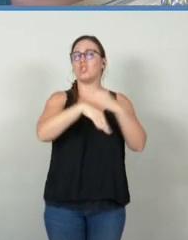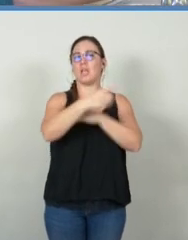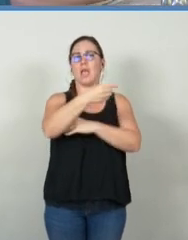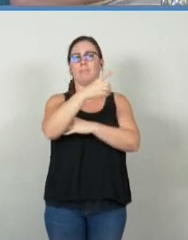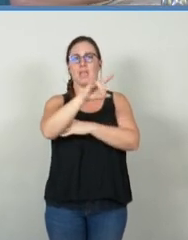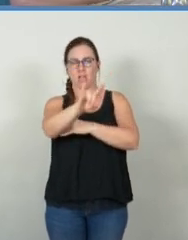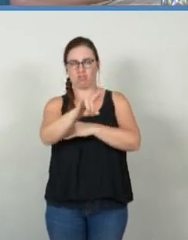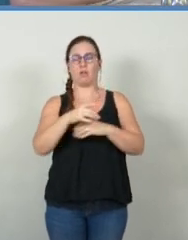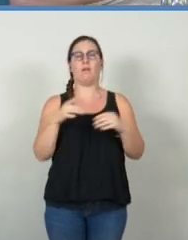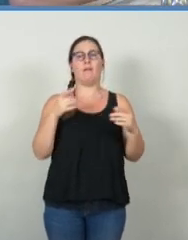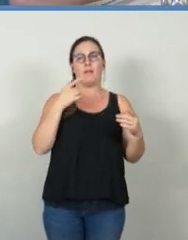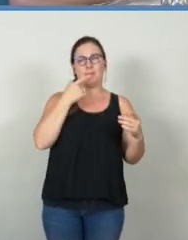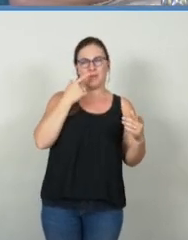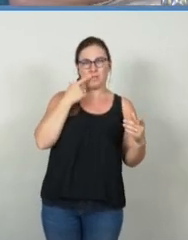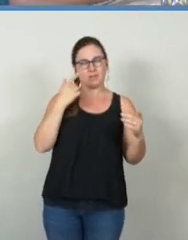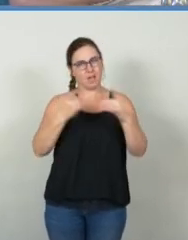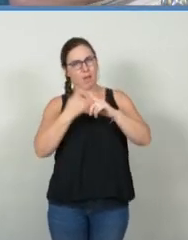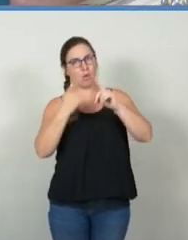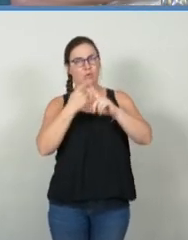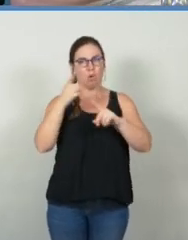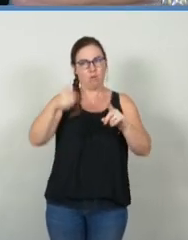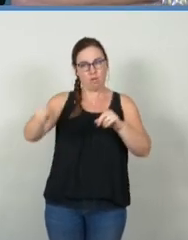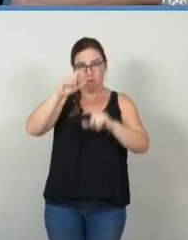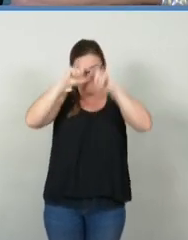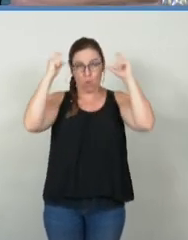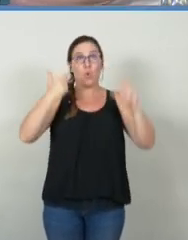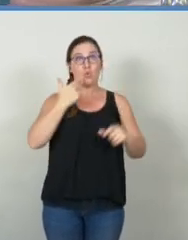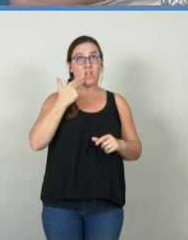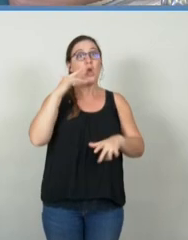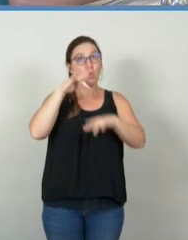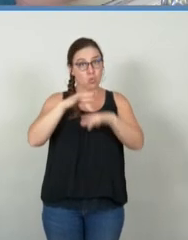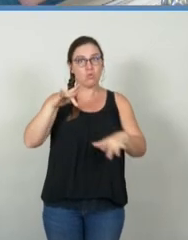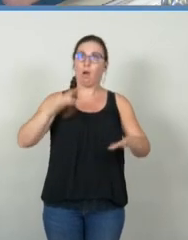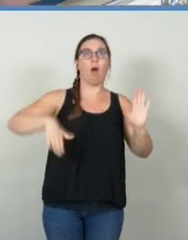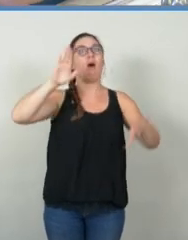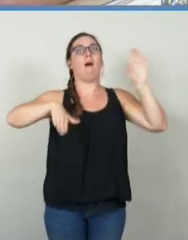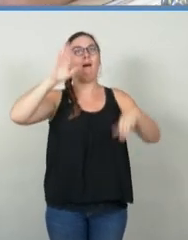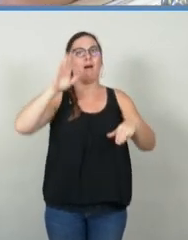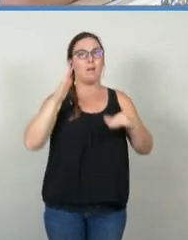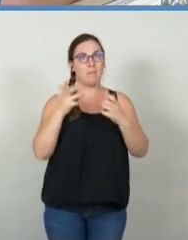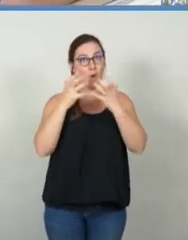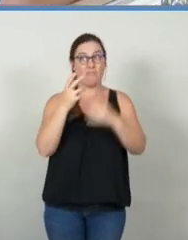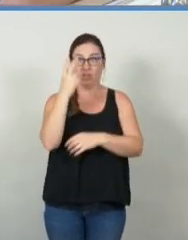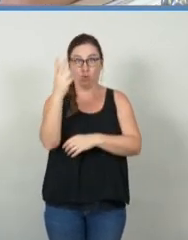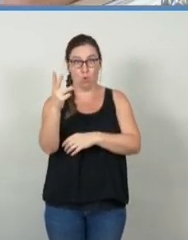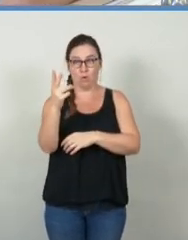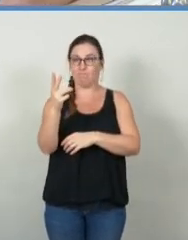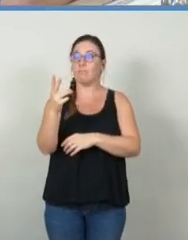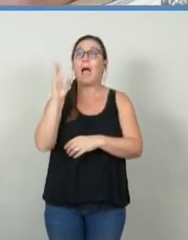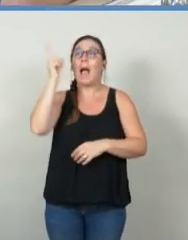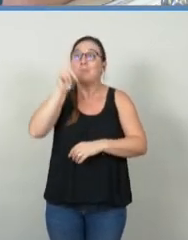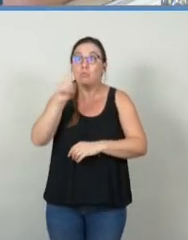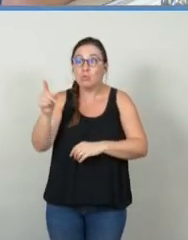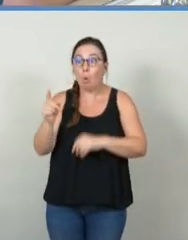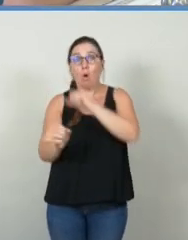on voit bien qu'on s'adresse et que jusqu'ici ce sont uniquement des usagers et usagers qui se sont sentis concernés et donc pour deux de ces 10 sièges